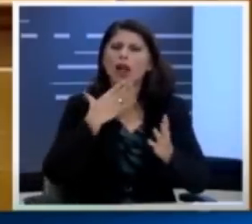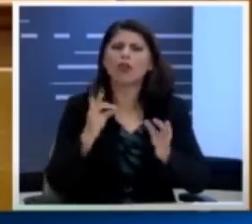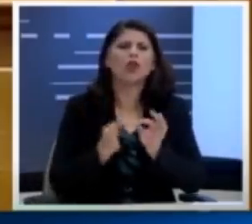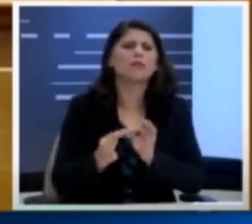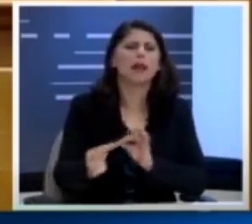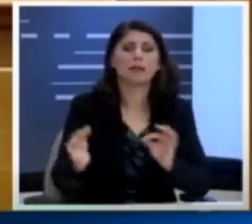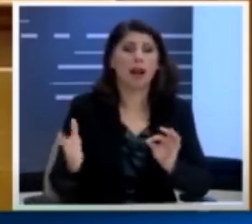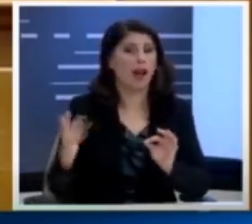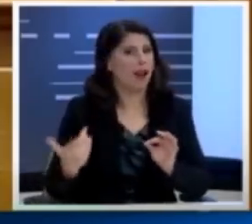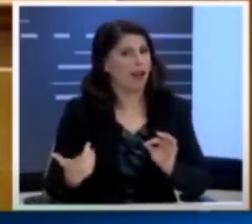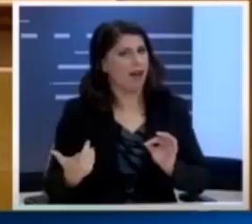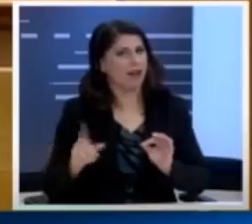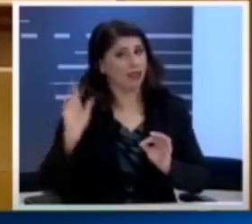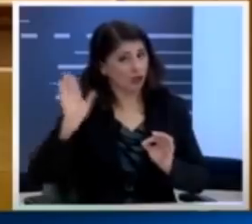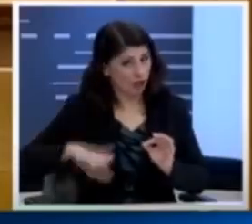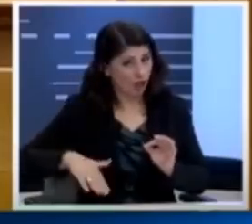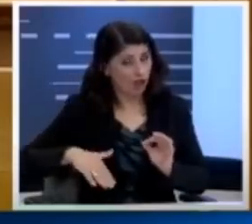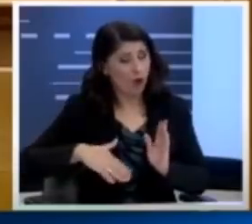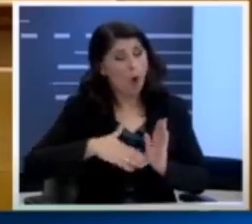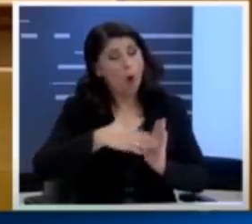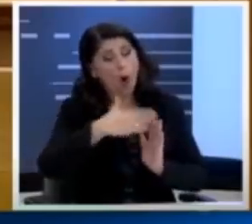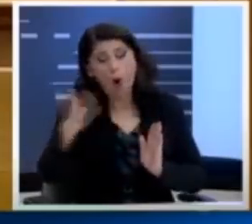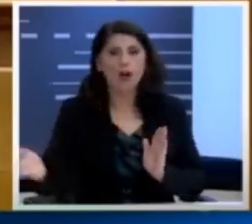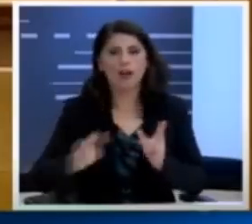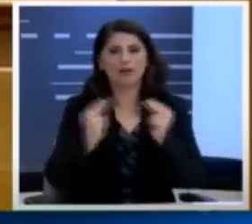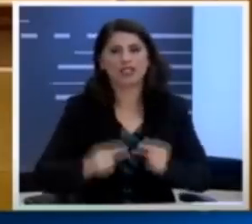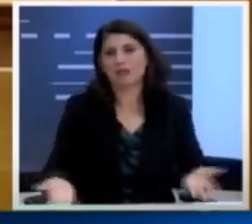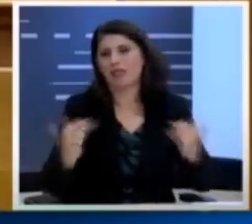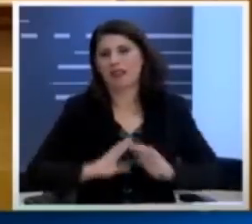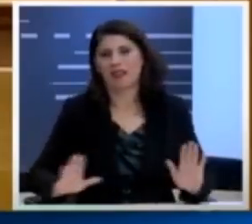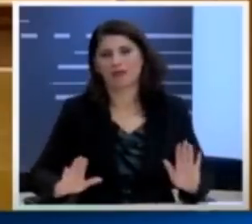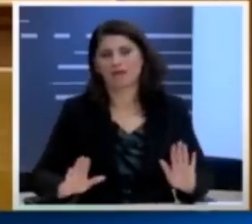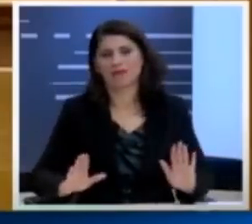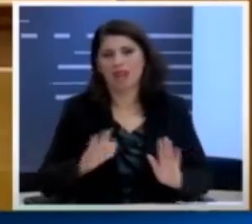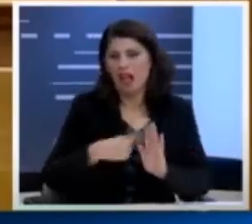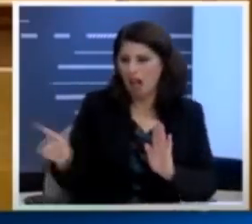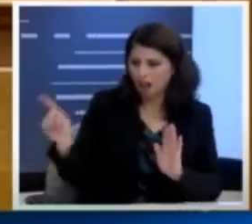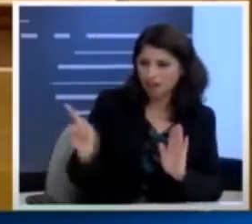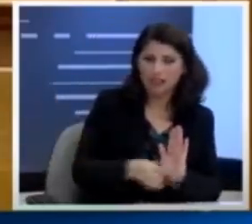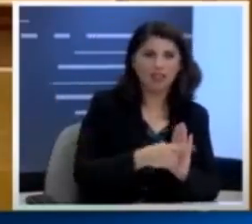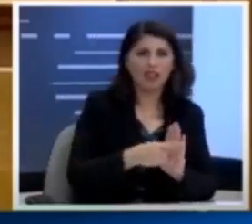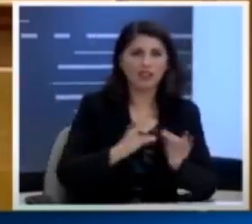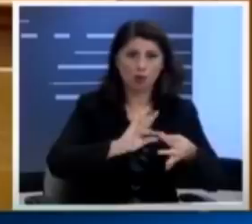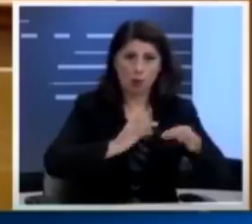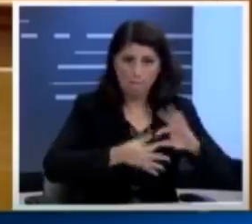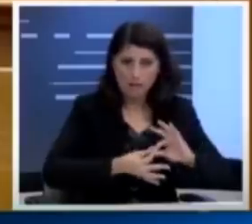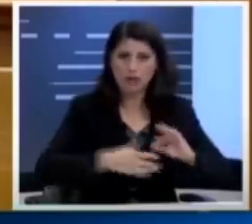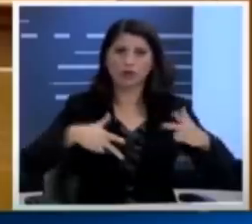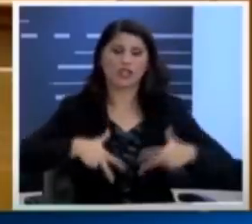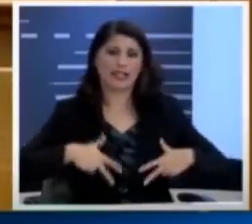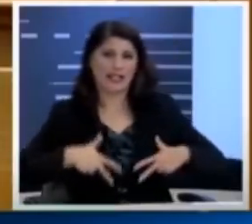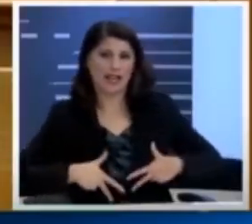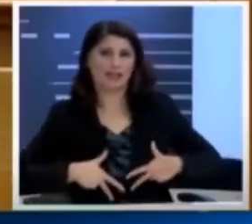μέτρα. Όμως είναι τελικά όλα ατελέσφορα. Οι αντιθέσεις ανάμεσα σε ομίλους, σε